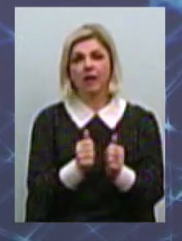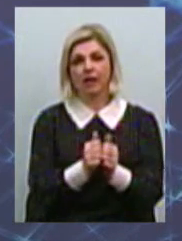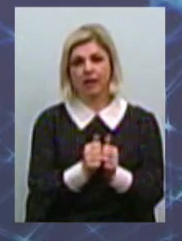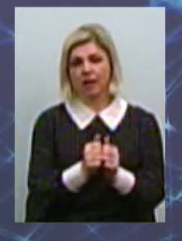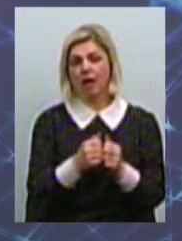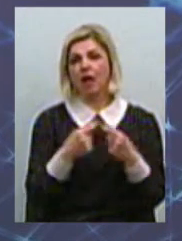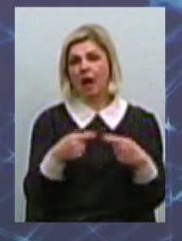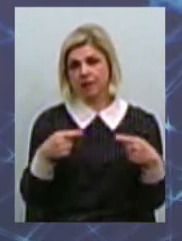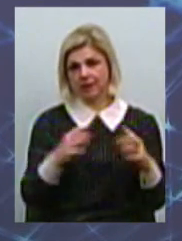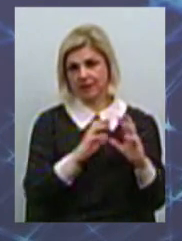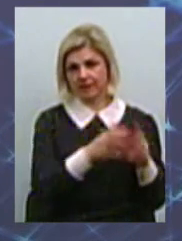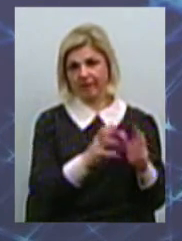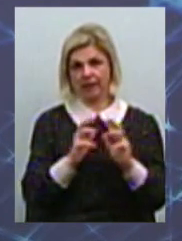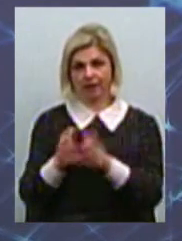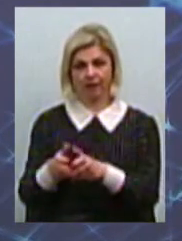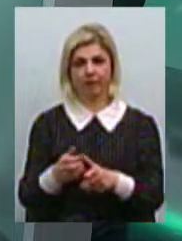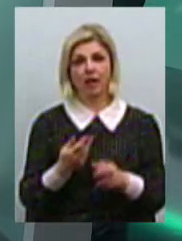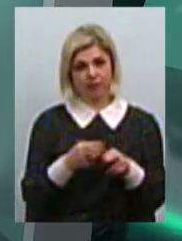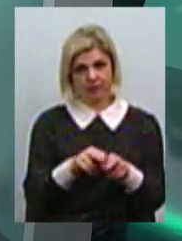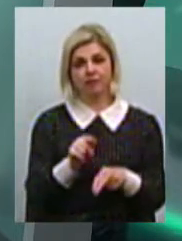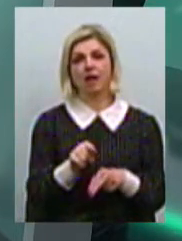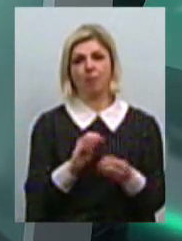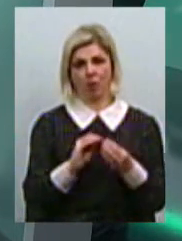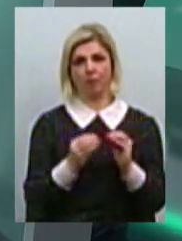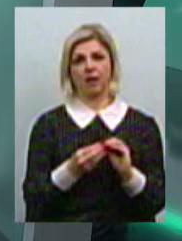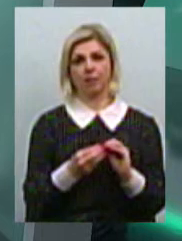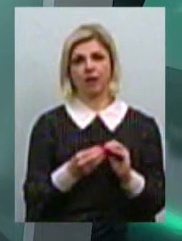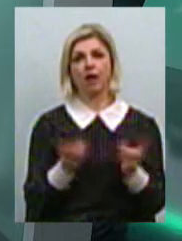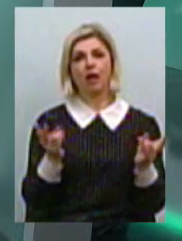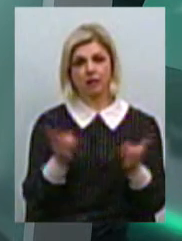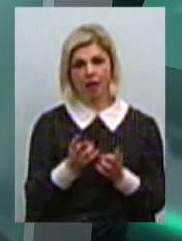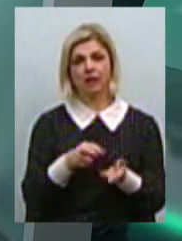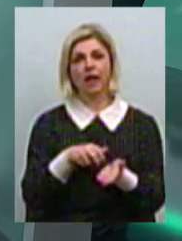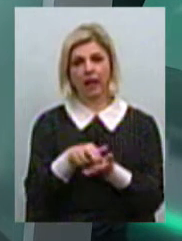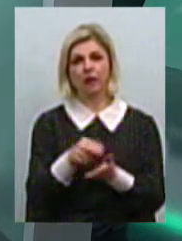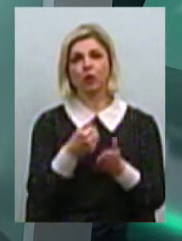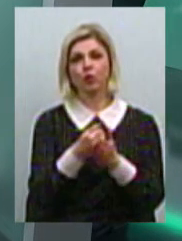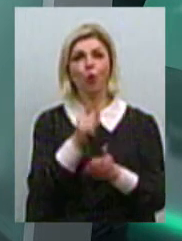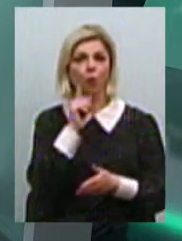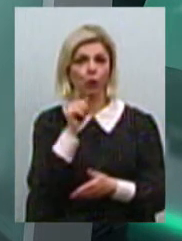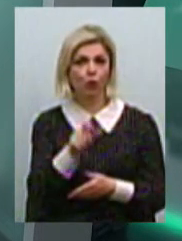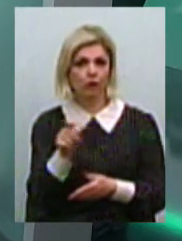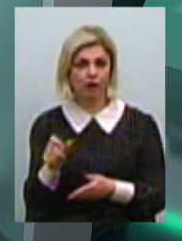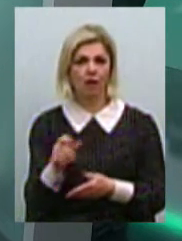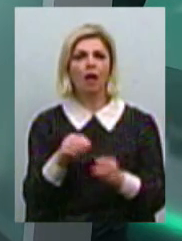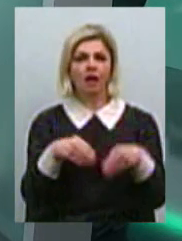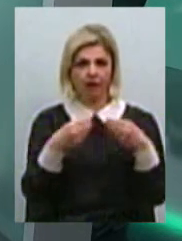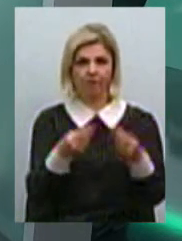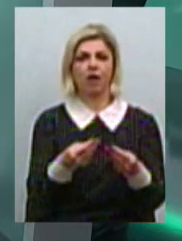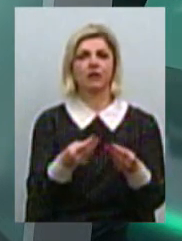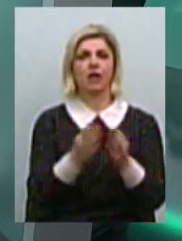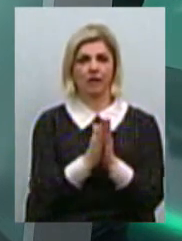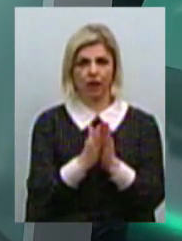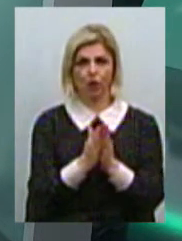світи. І це проблема. Потрібно йти до молоді, потрібно нести цю книгу в